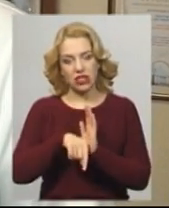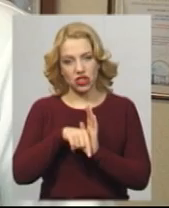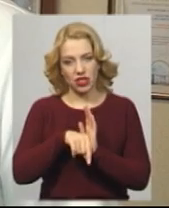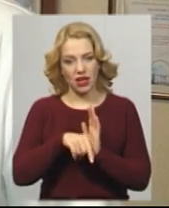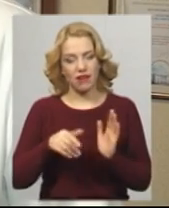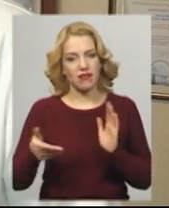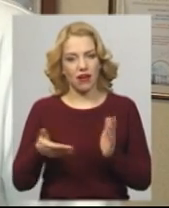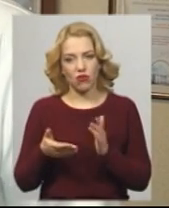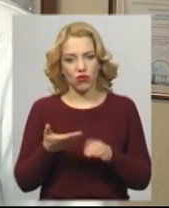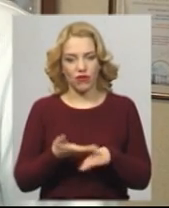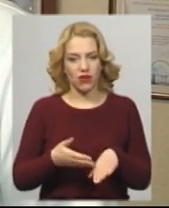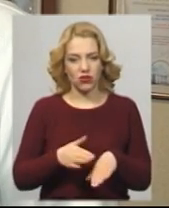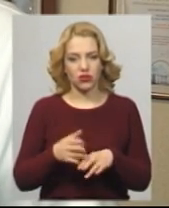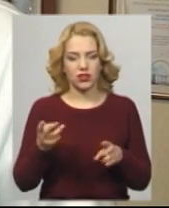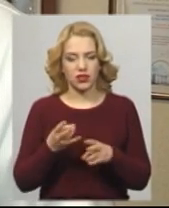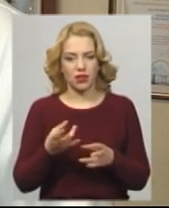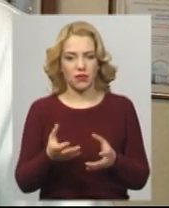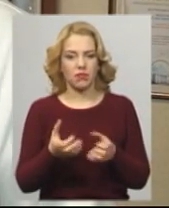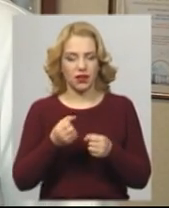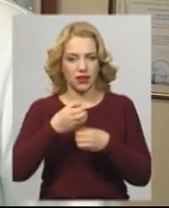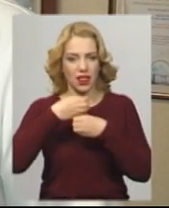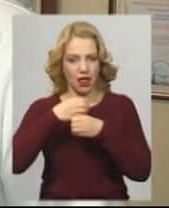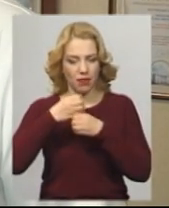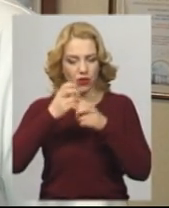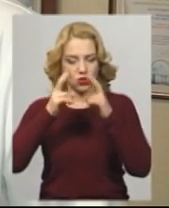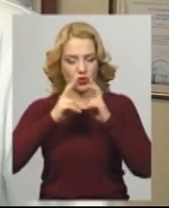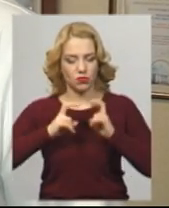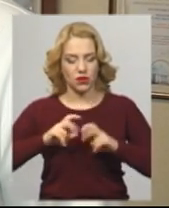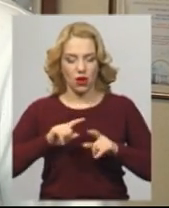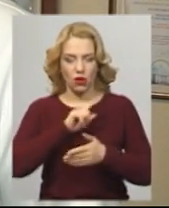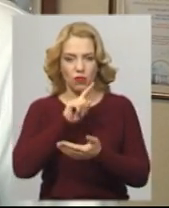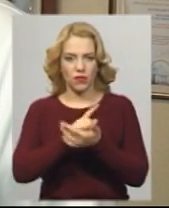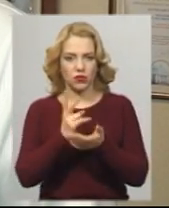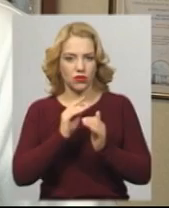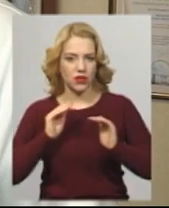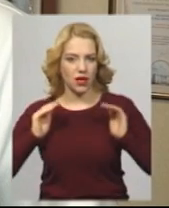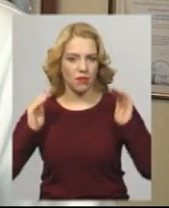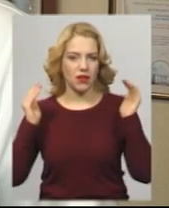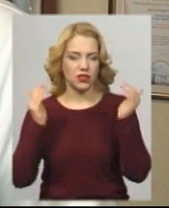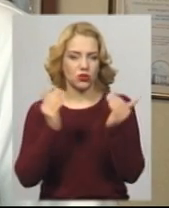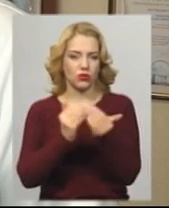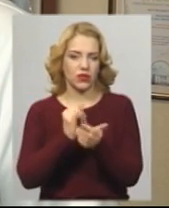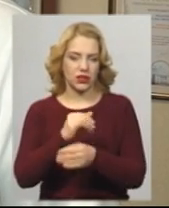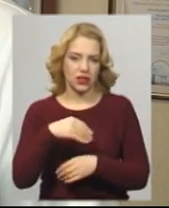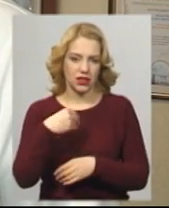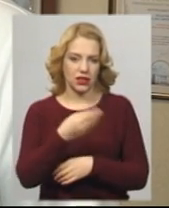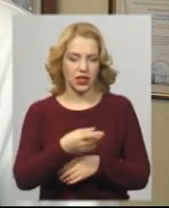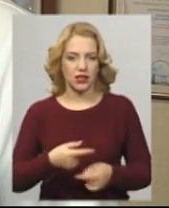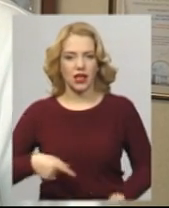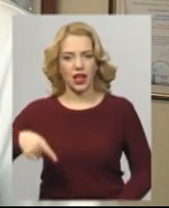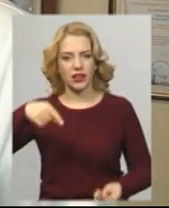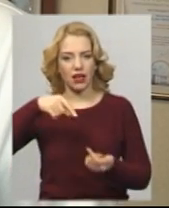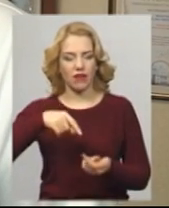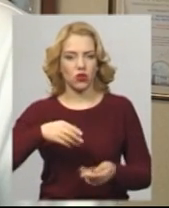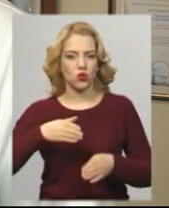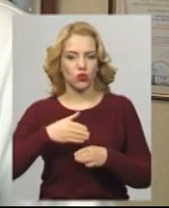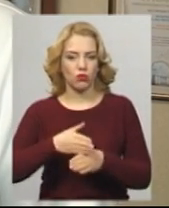мусимо брати йому лабораторні обстеження. Ми маємо обов'язково ізолювати цього хворого і надавати адекватну допомогу. І те, про що